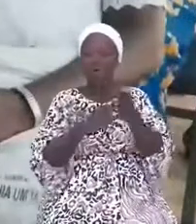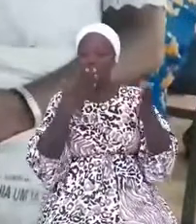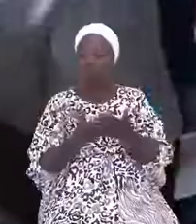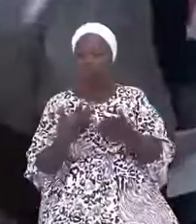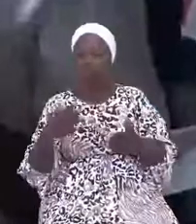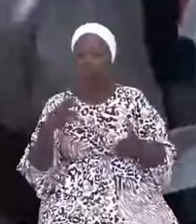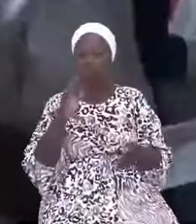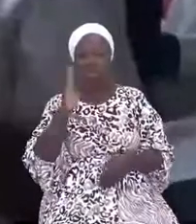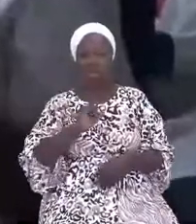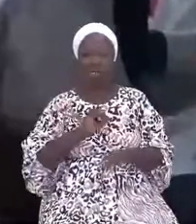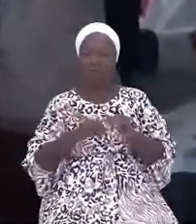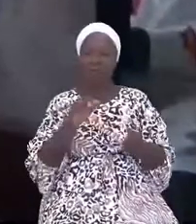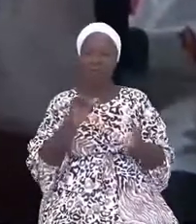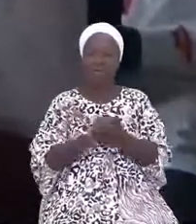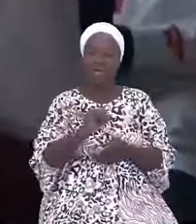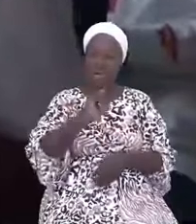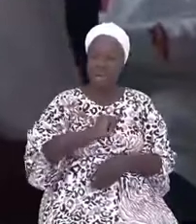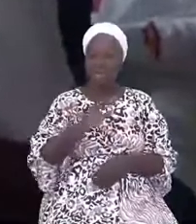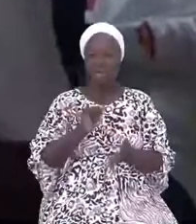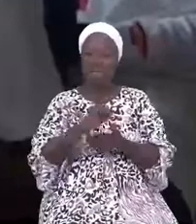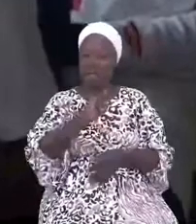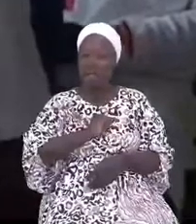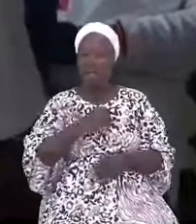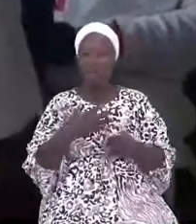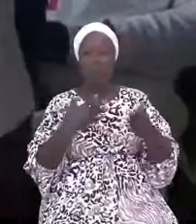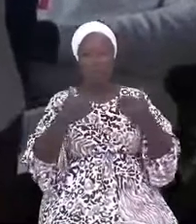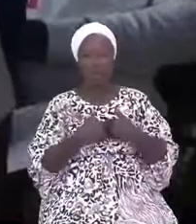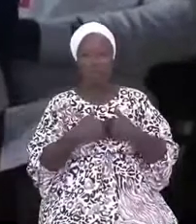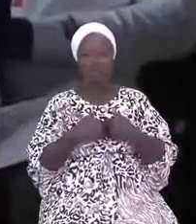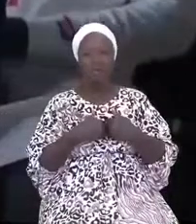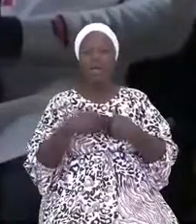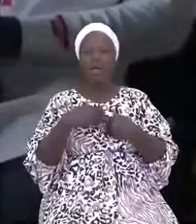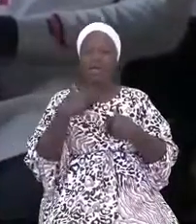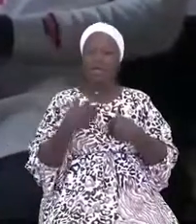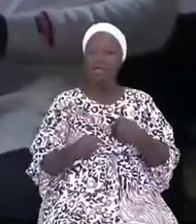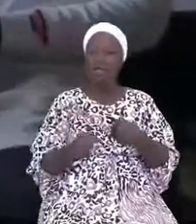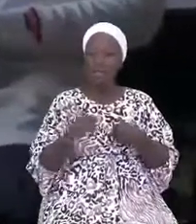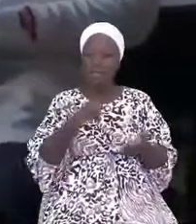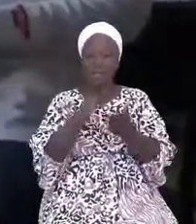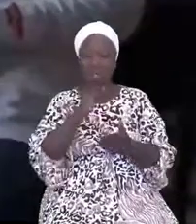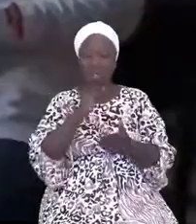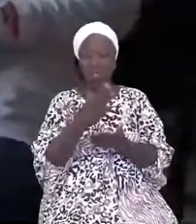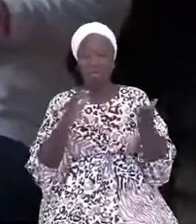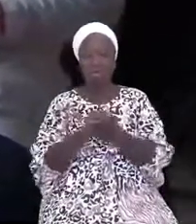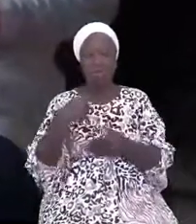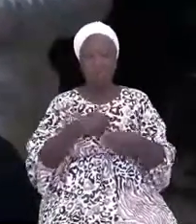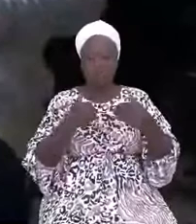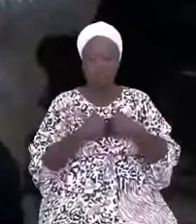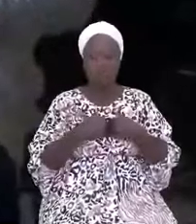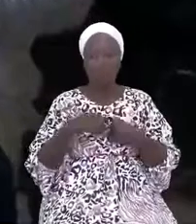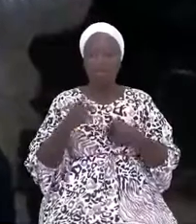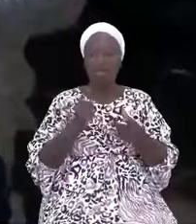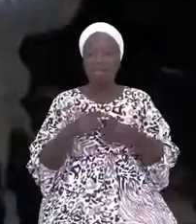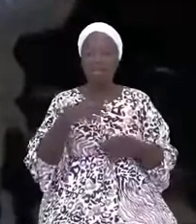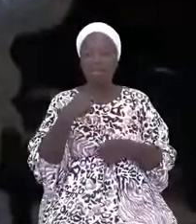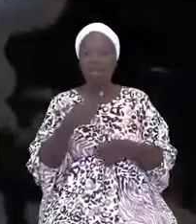avoir pour avoir la vie éternelle il y a quelque chose que nous possédons c'est quelque chose que nous avons et il dit que